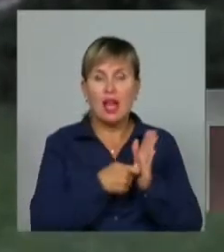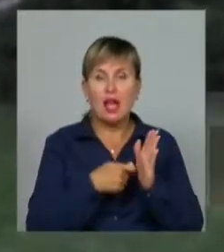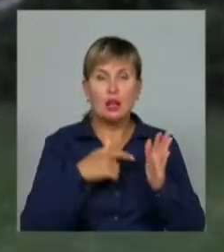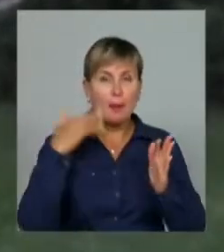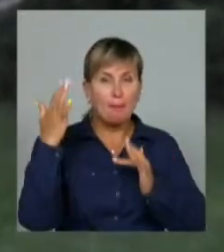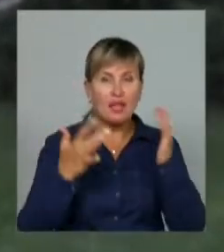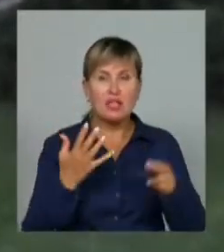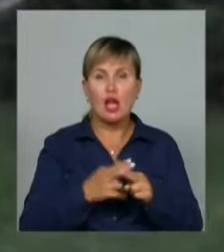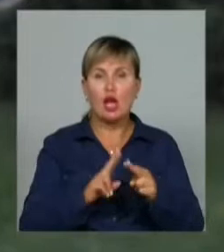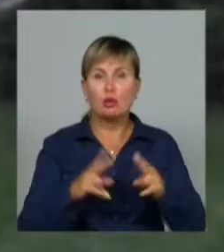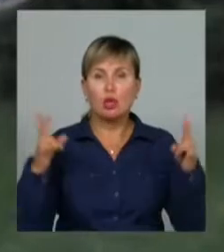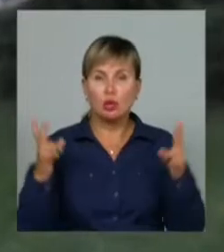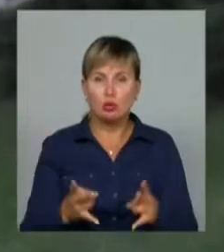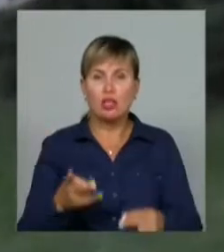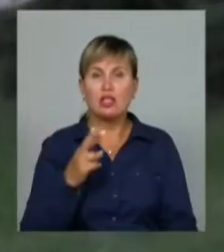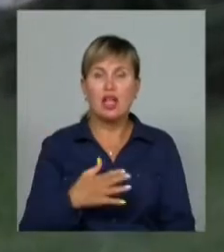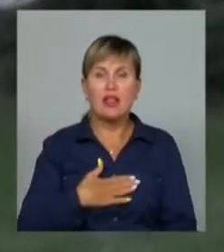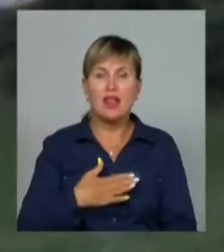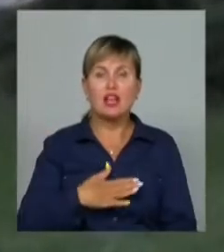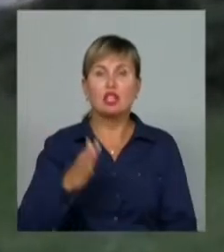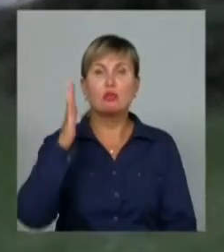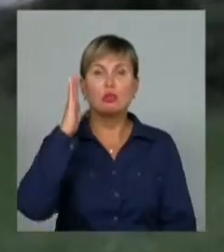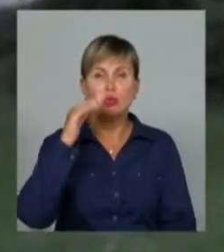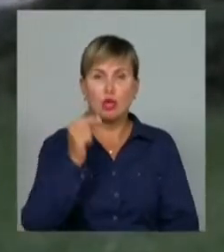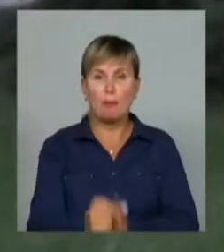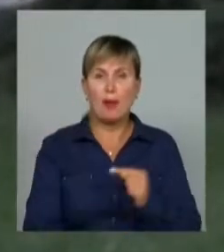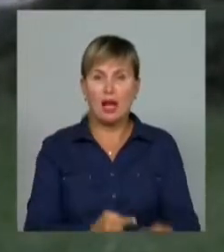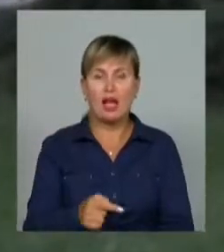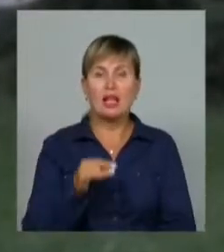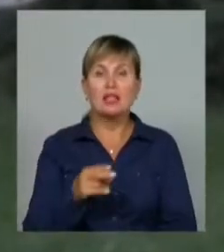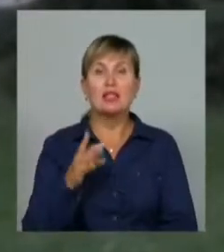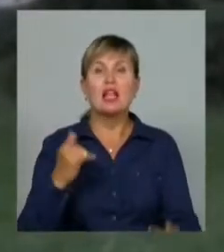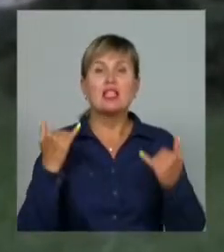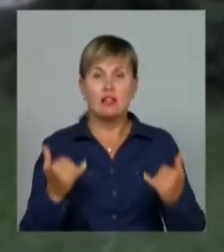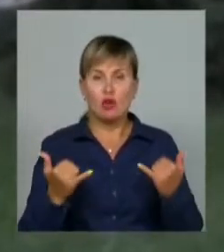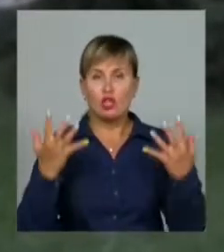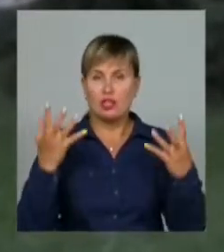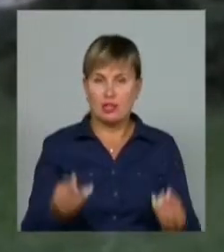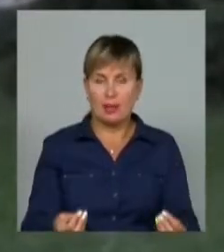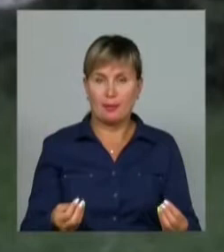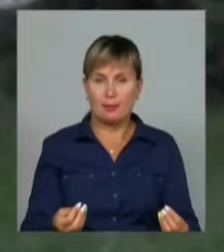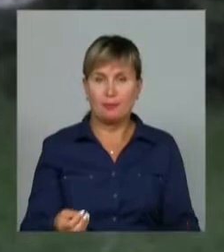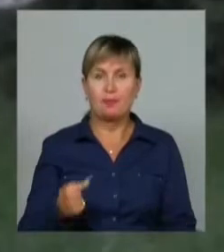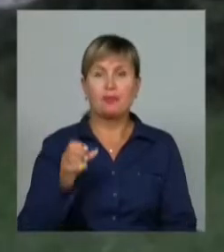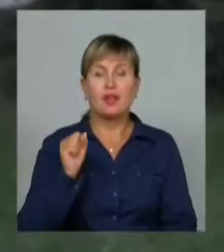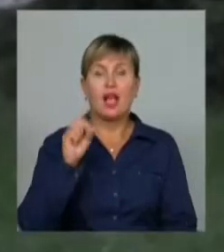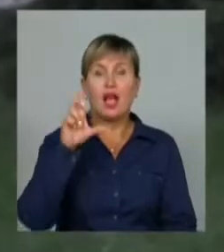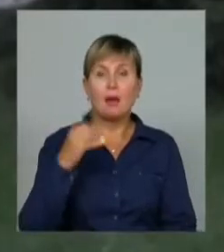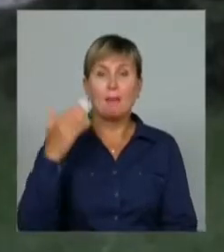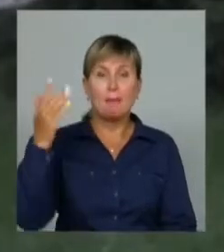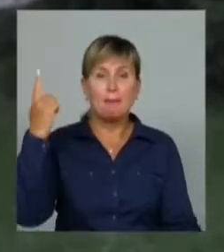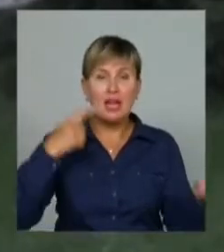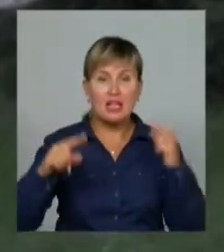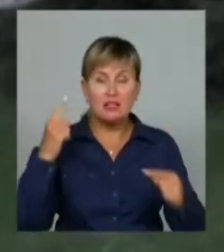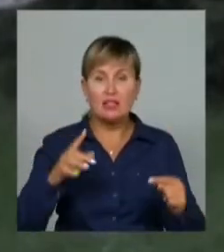которые нужны для наших будущих поколений и для сегодняшнего дня. На